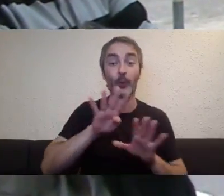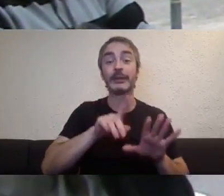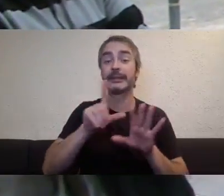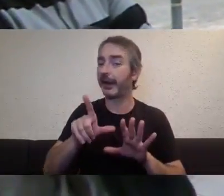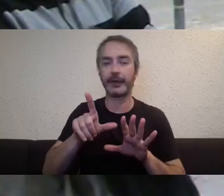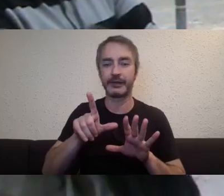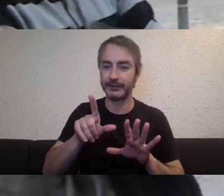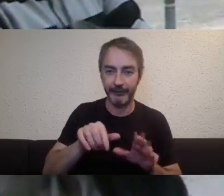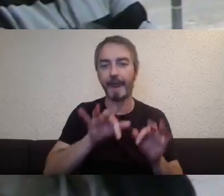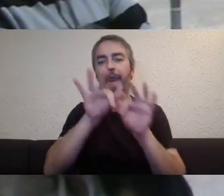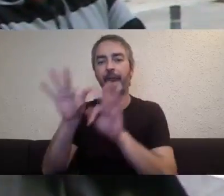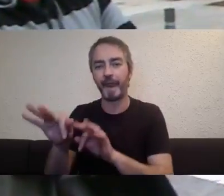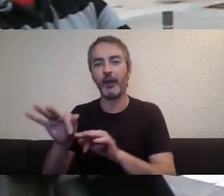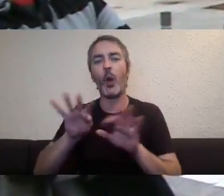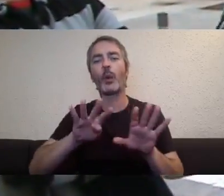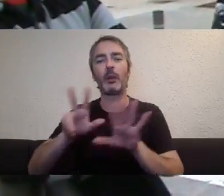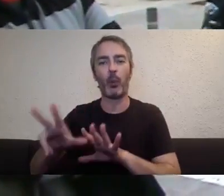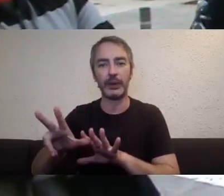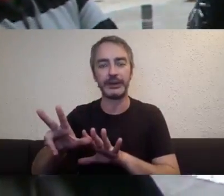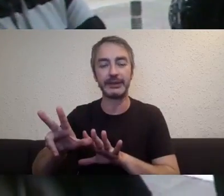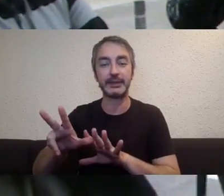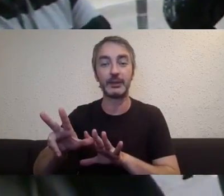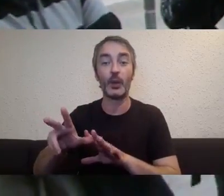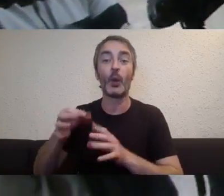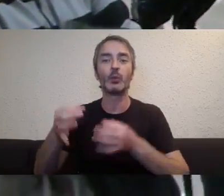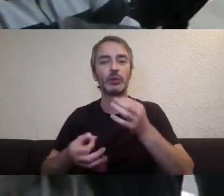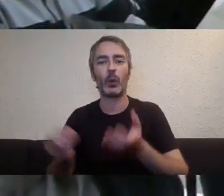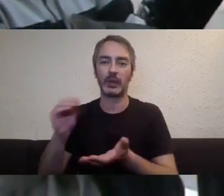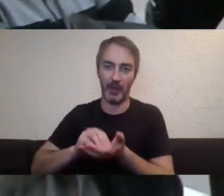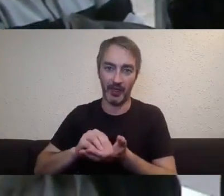desallotjament, que va ser el 97, després el 98 el procés es va reobrir,